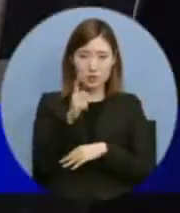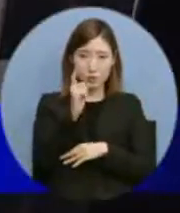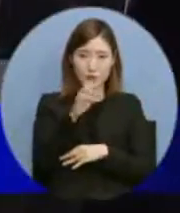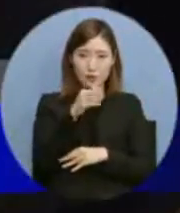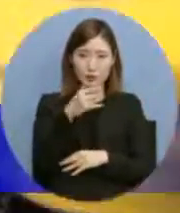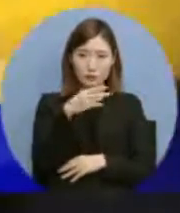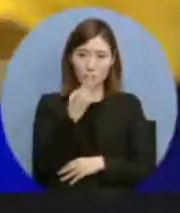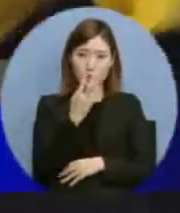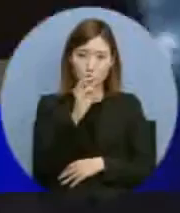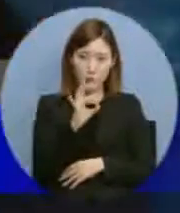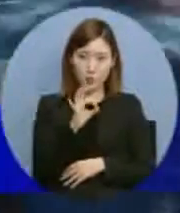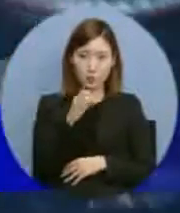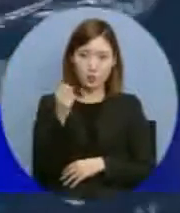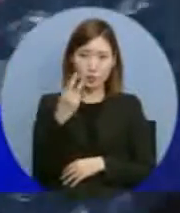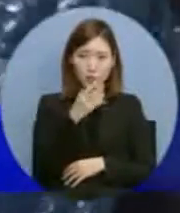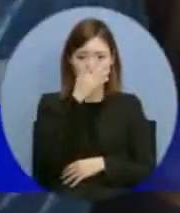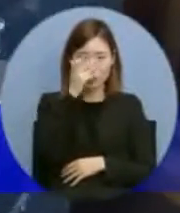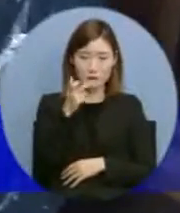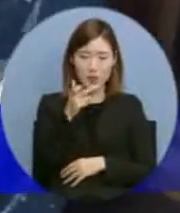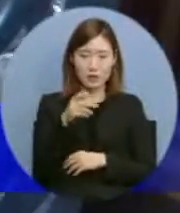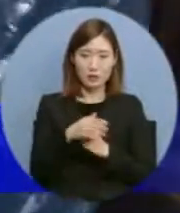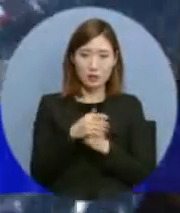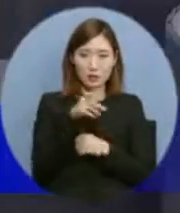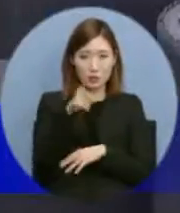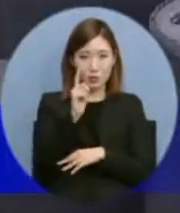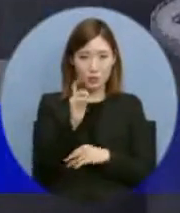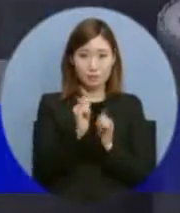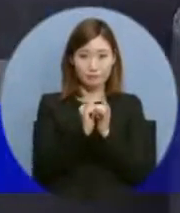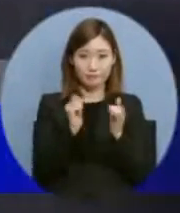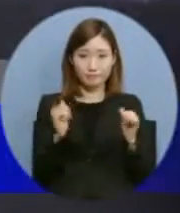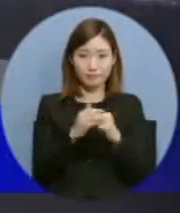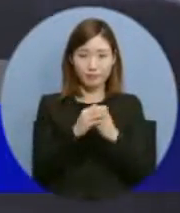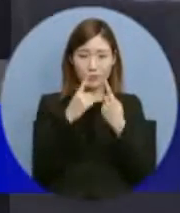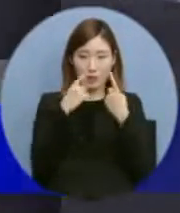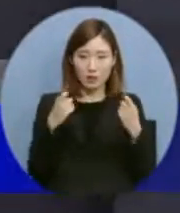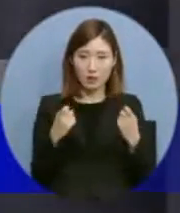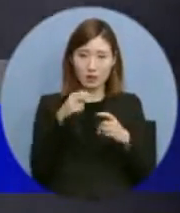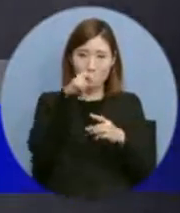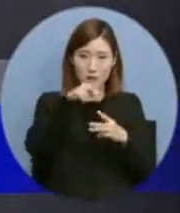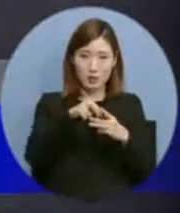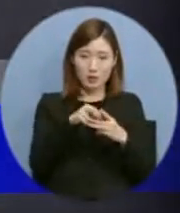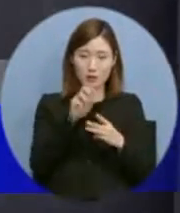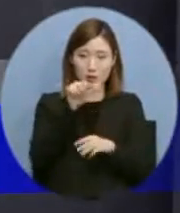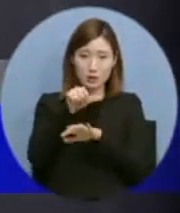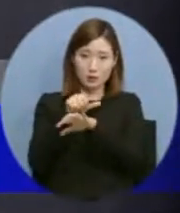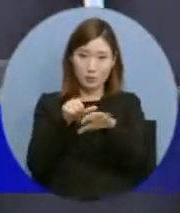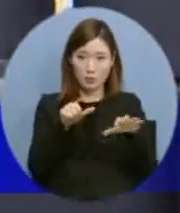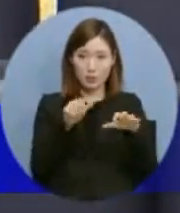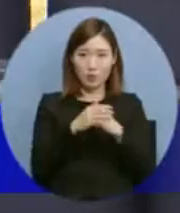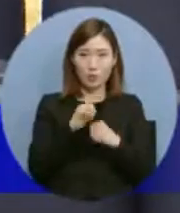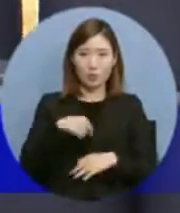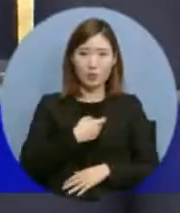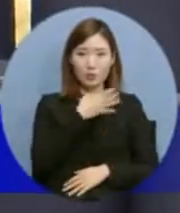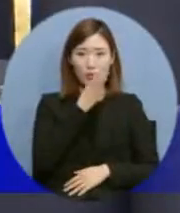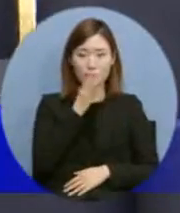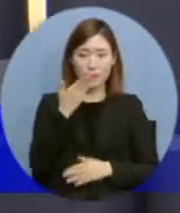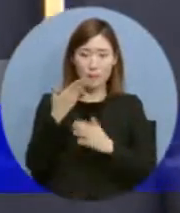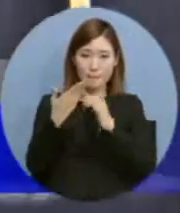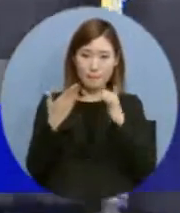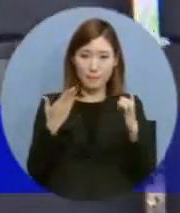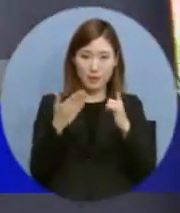의용소방대원 들과 용산 소방서 대원 대 한강로 센터 등 5곳에서 홀몸어르신 9명에게